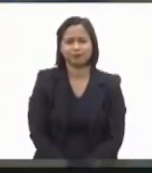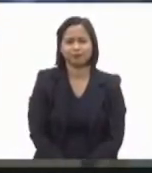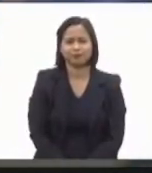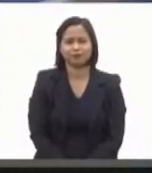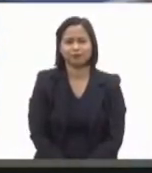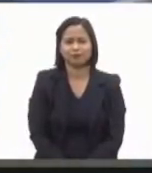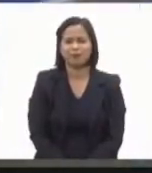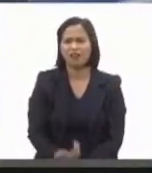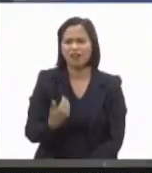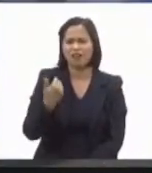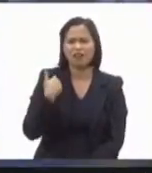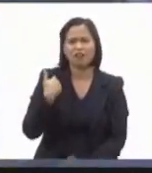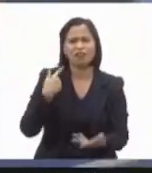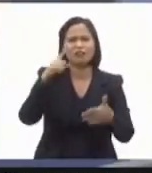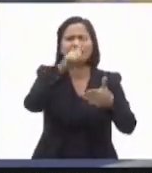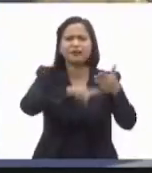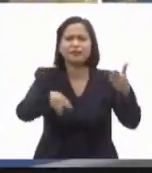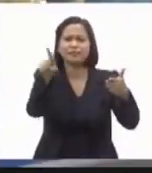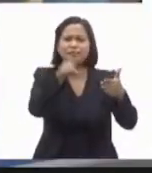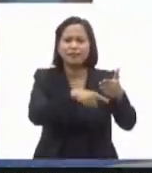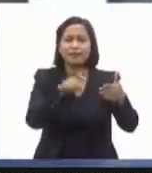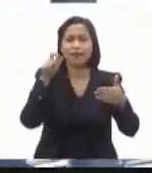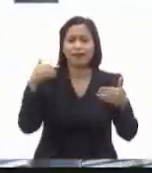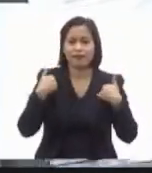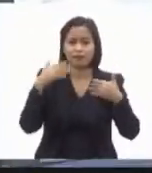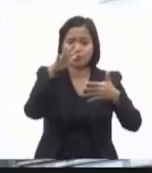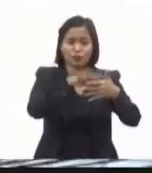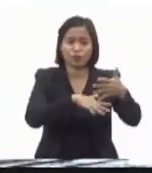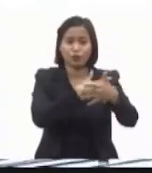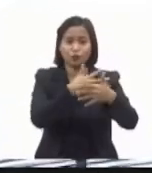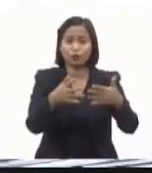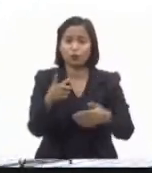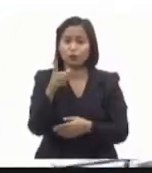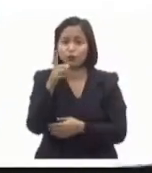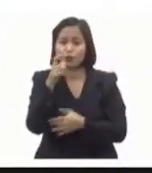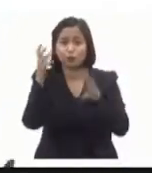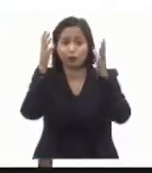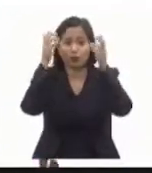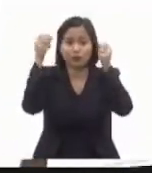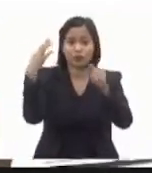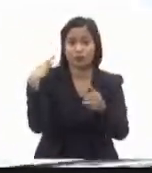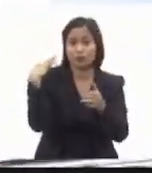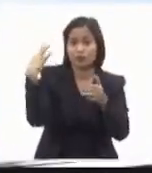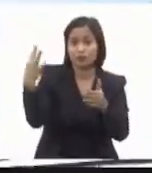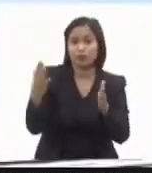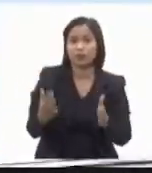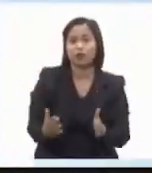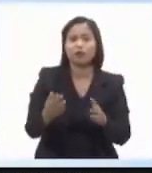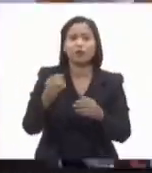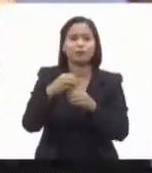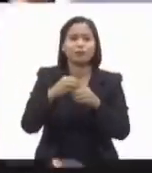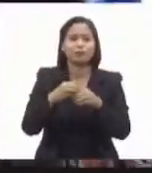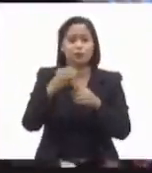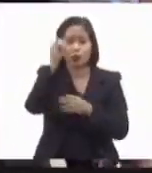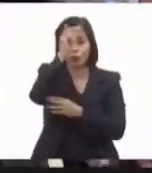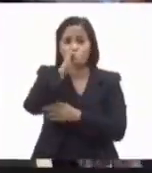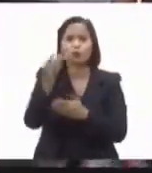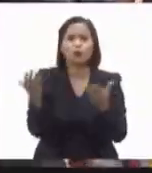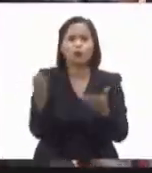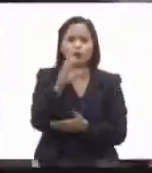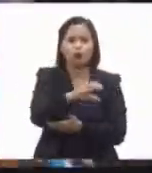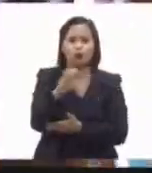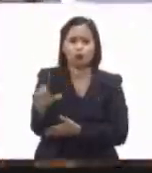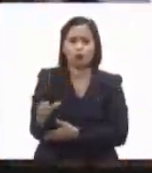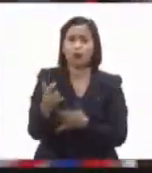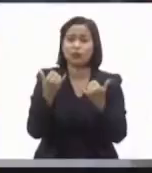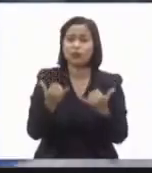Hindi natuloy ang nakatakdasan ng pangangampanya ni Presidential Candidate at Manila Mayor Isko Moreno sa Caloocan City. Ngayong araw,